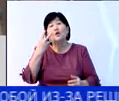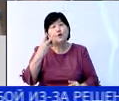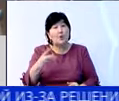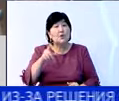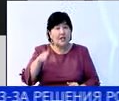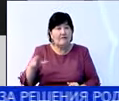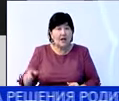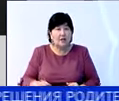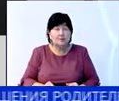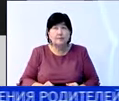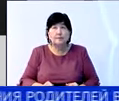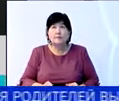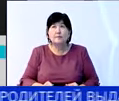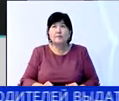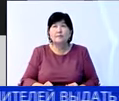человек.